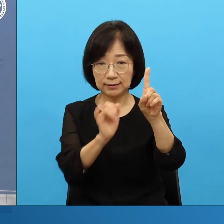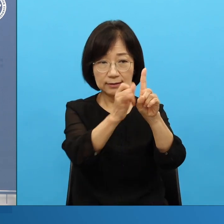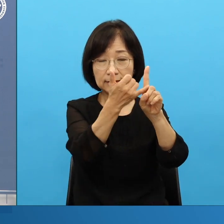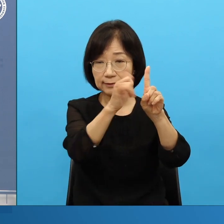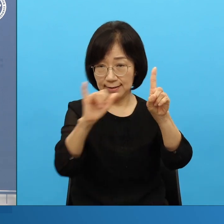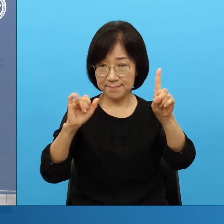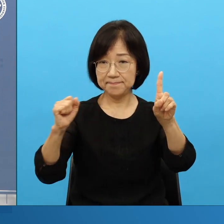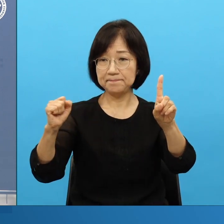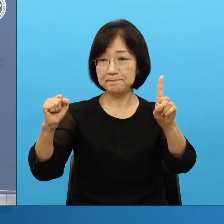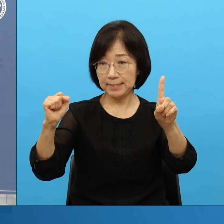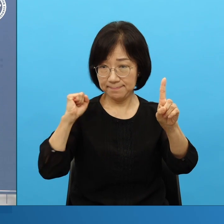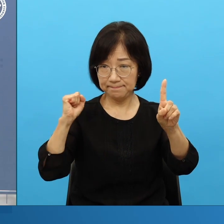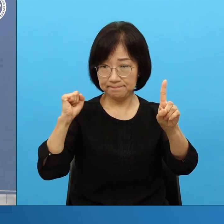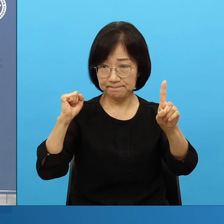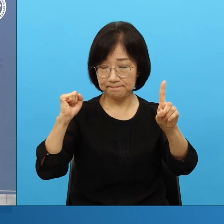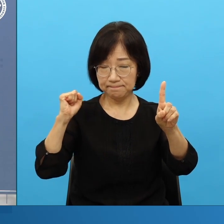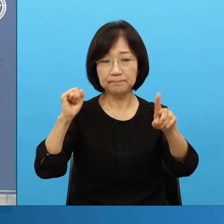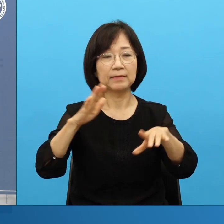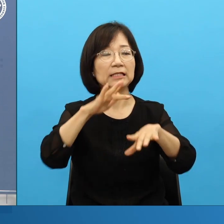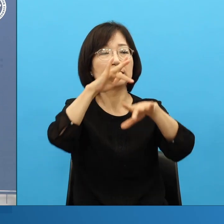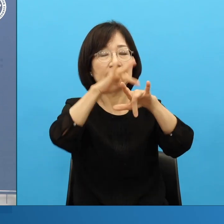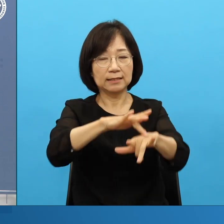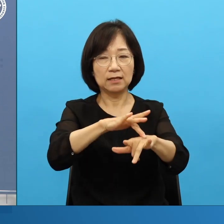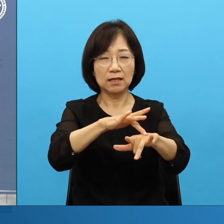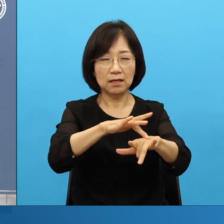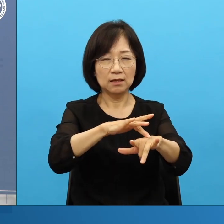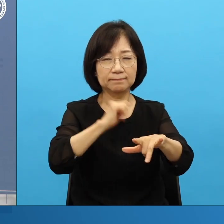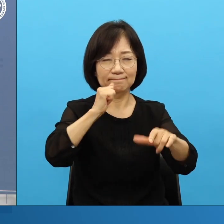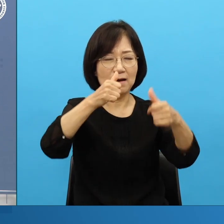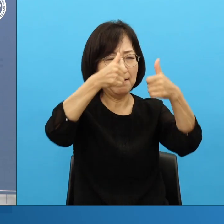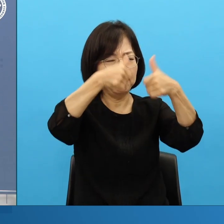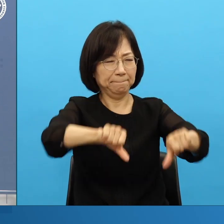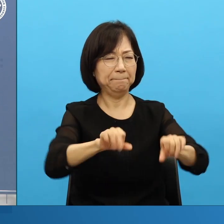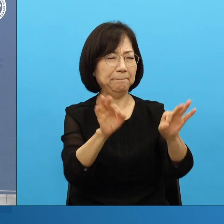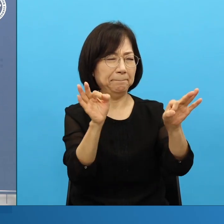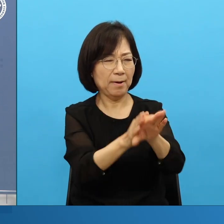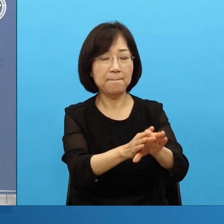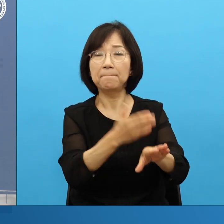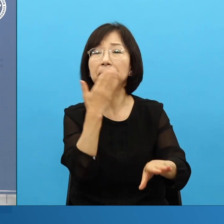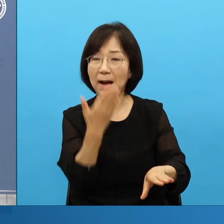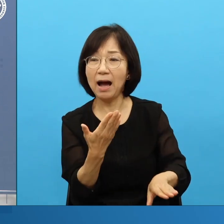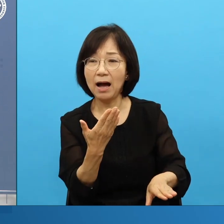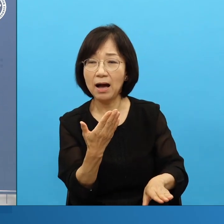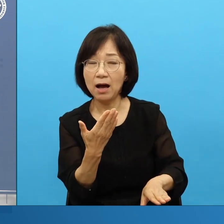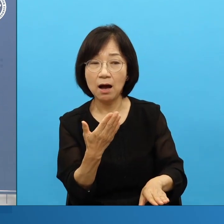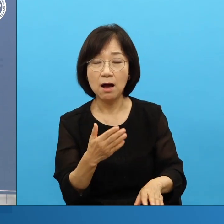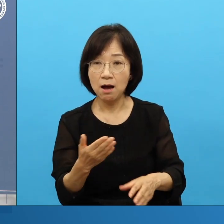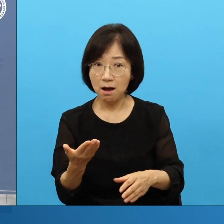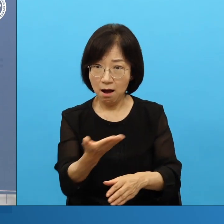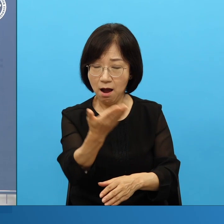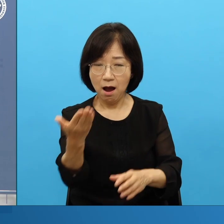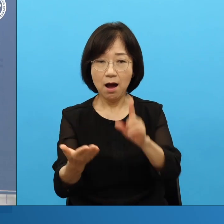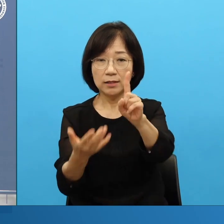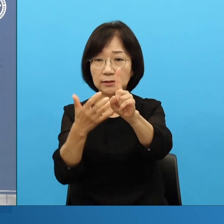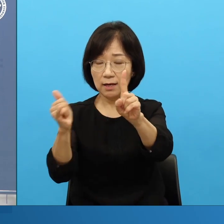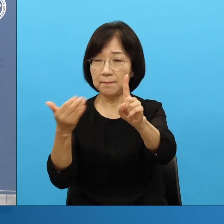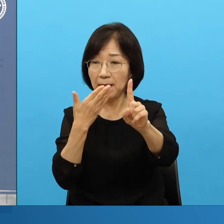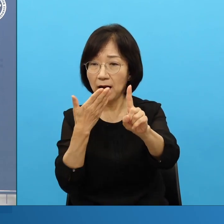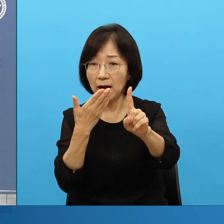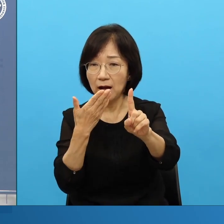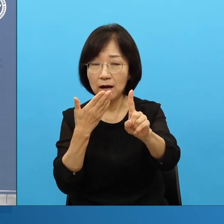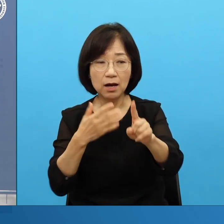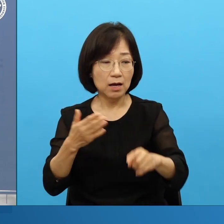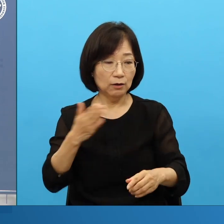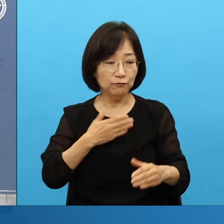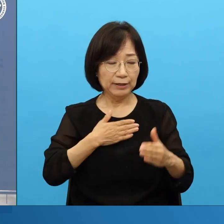No, we cannot oversee ourselves or 그걸 overlook 붙잡아야 ourselves. But 돼요. don't look under 저는 yourself 확신합니다. either. We have to destroy 여러분 the 한 명이 가문에 이 성